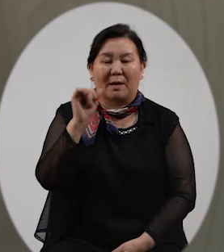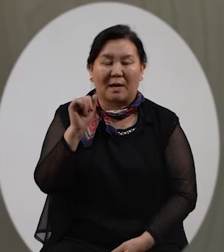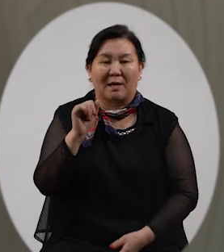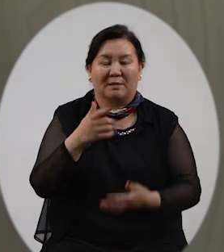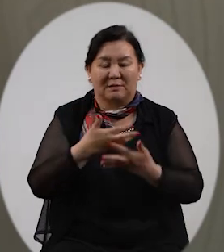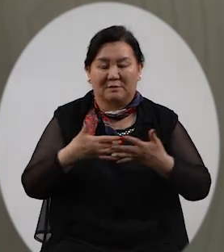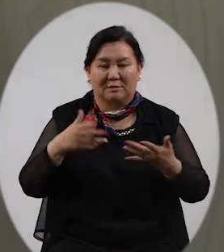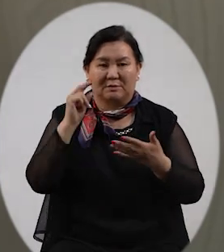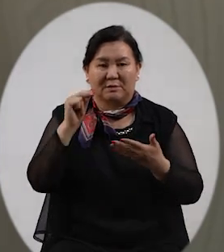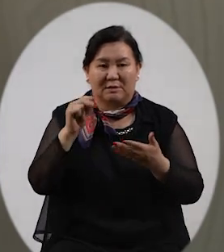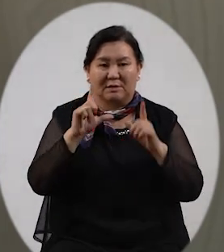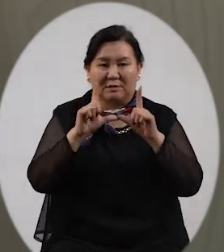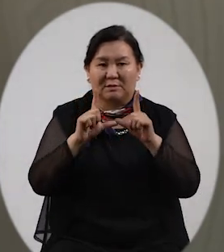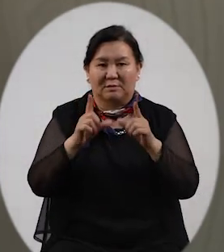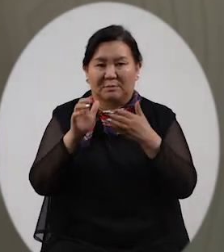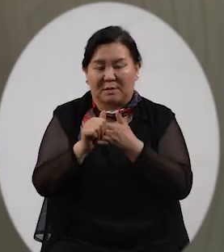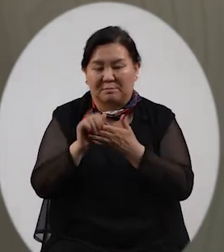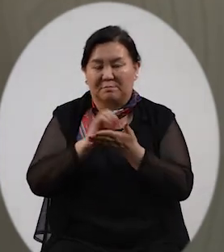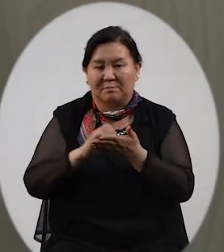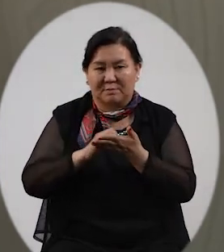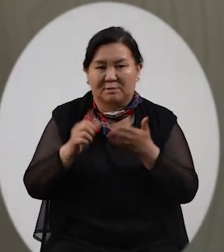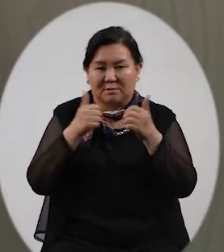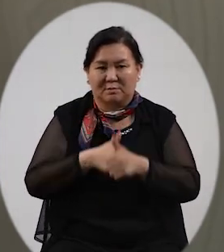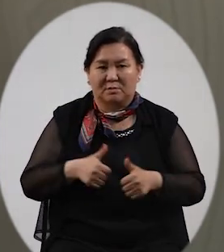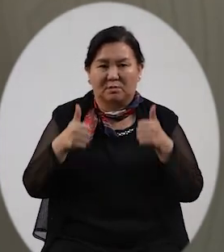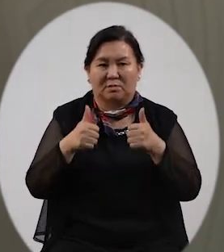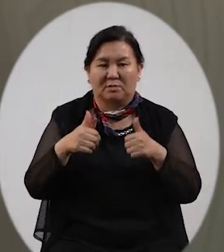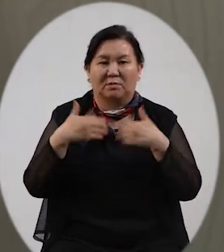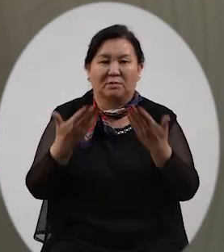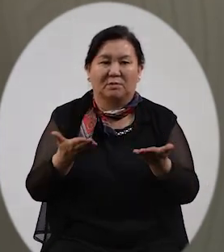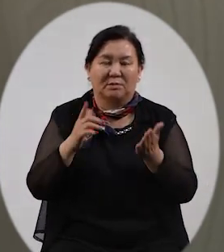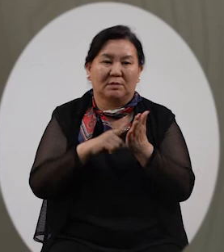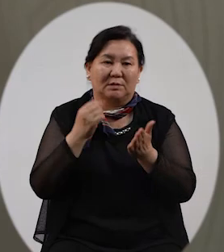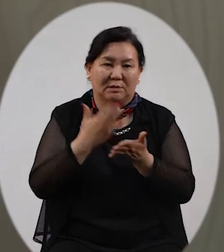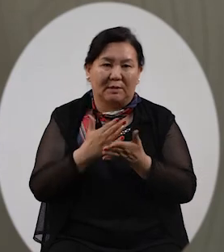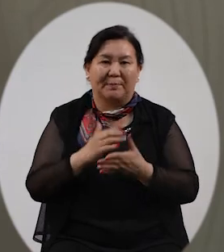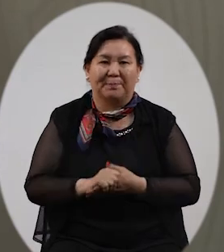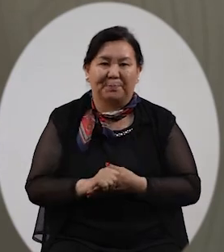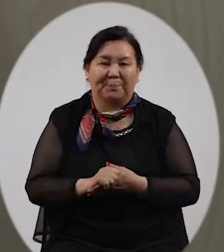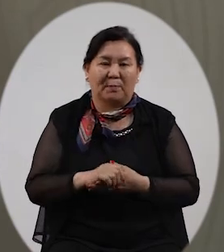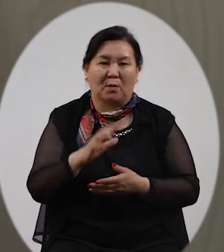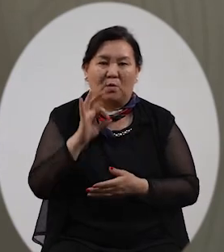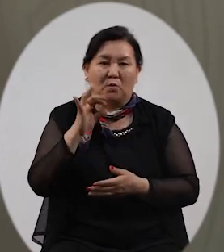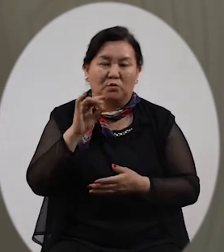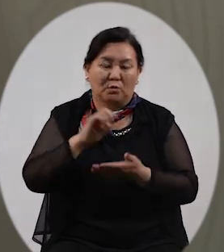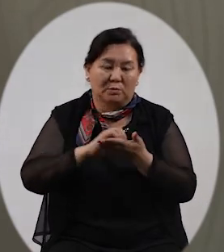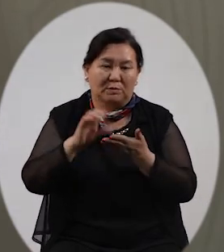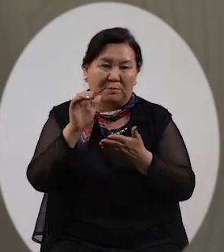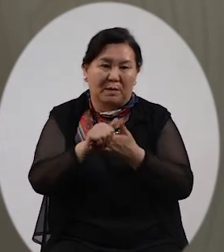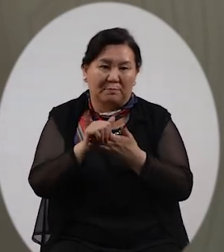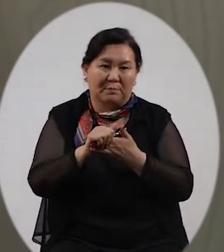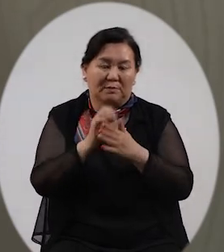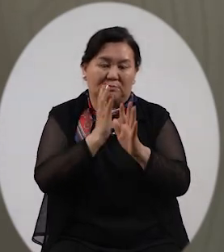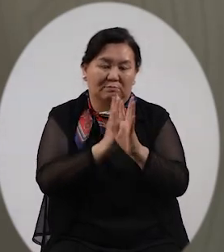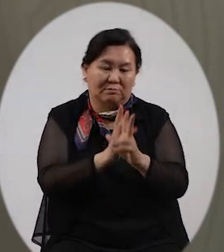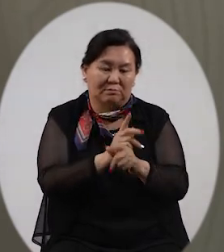авахтай холбоотойгоор хэд хэдэн төрлийн баримтчгуудыг бол бид нар бүрдүүлж өргөдлөө гаргах шаардлагатай болно. Тэгэхээр энэхүү баримтын материалын